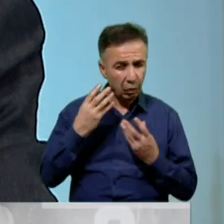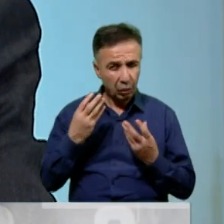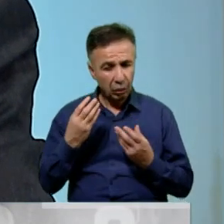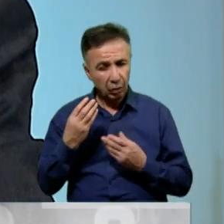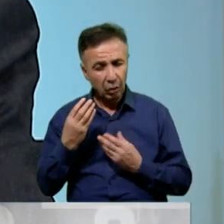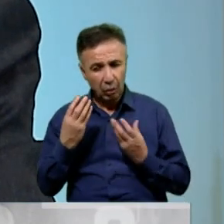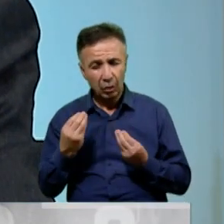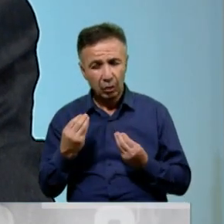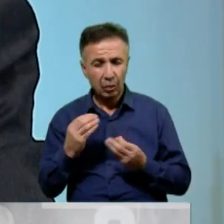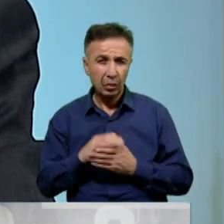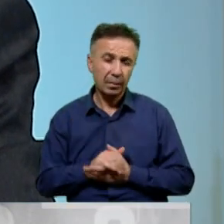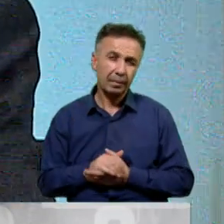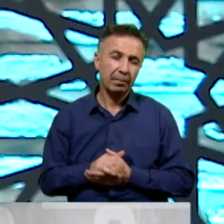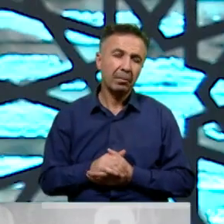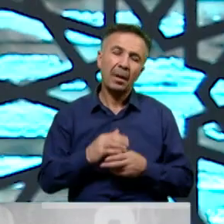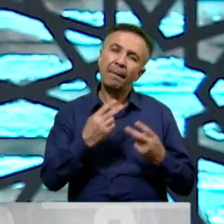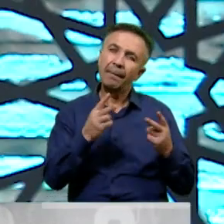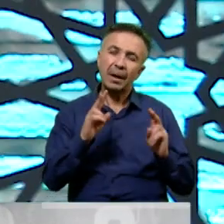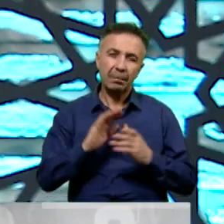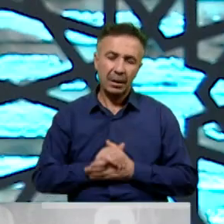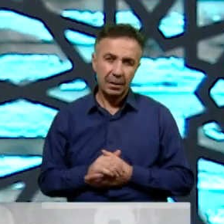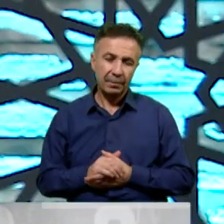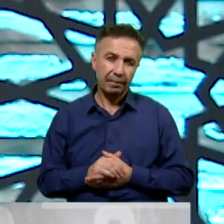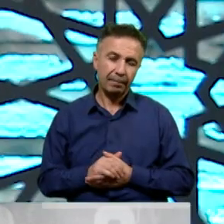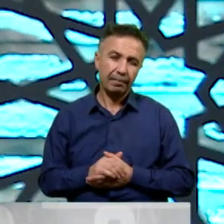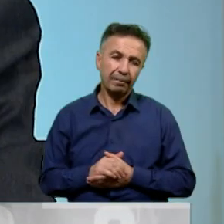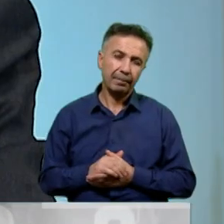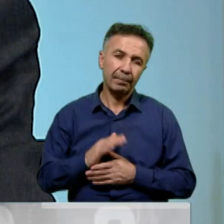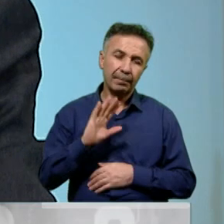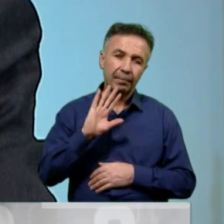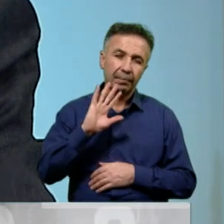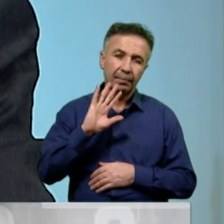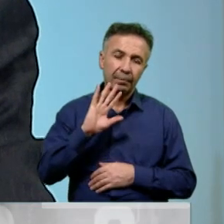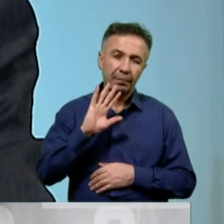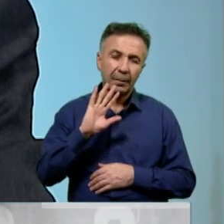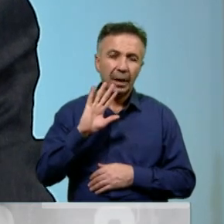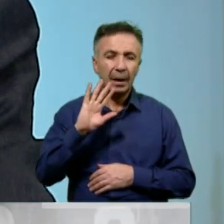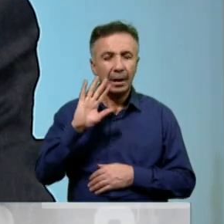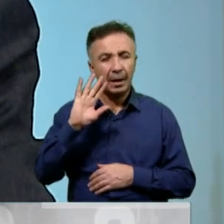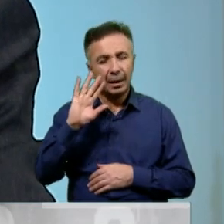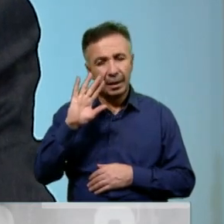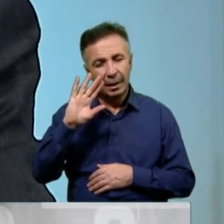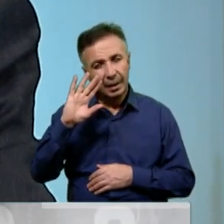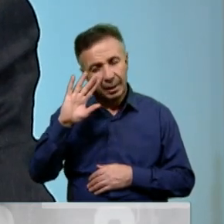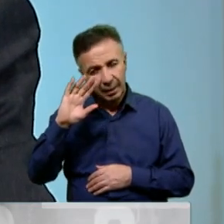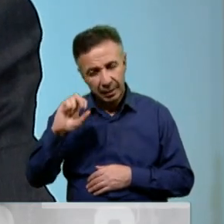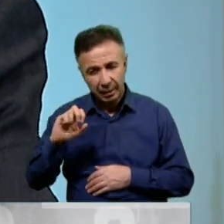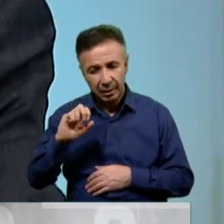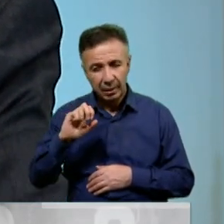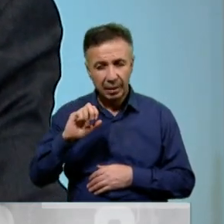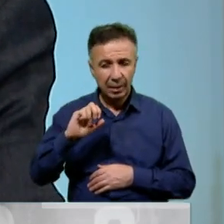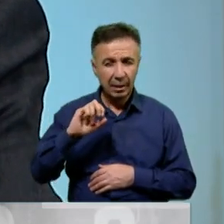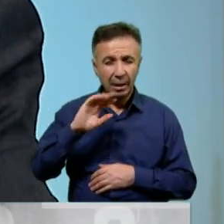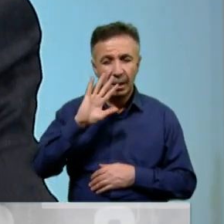de 29 çekebilir. 58 olur. İkisi yani 30 olabilir. Olur. 59 olur. Ya 60 da